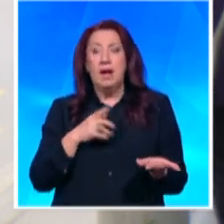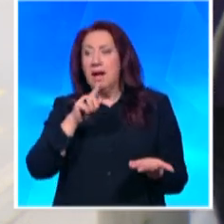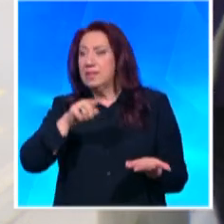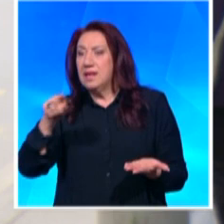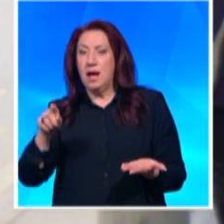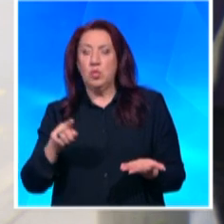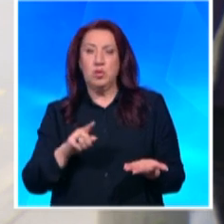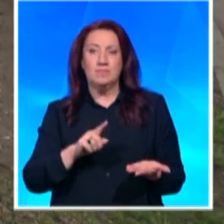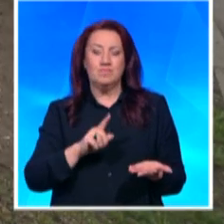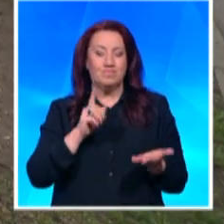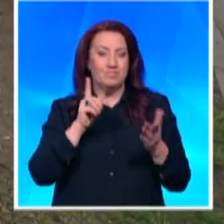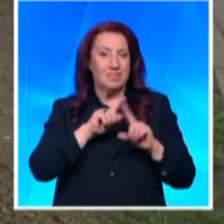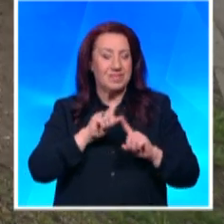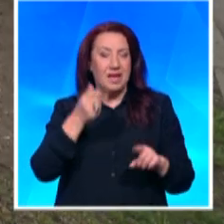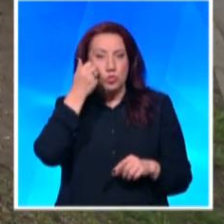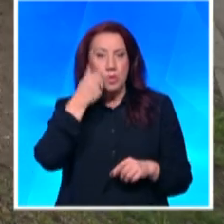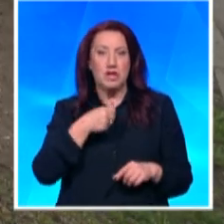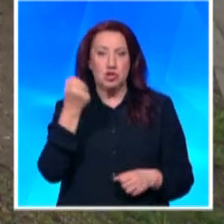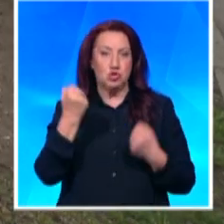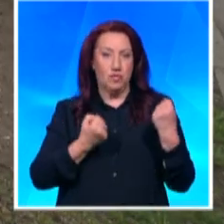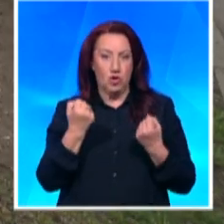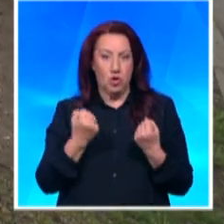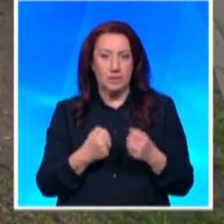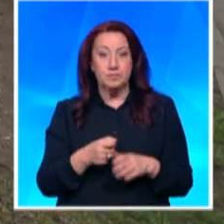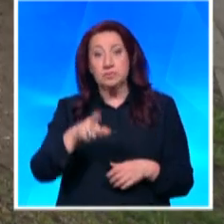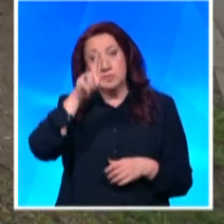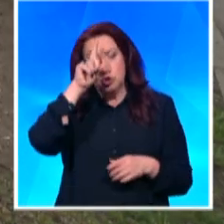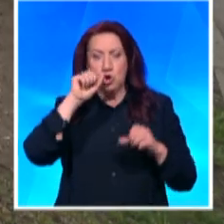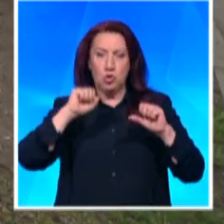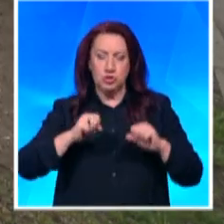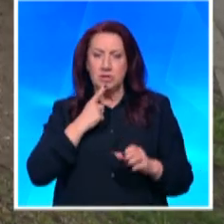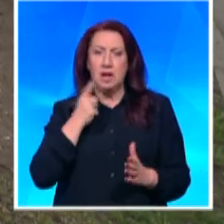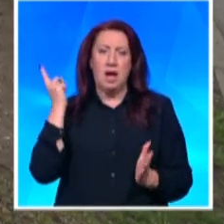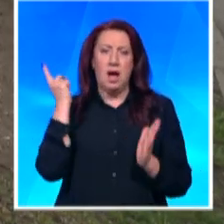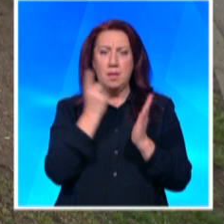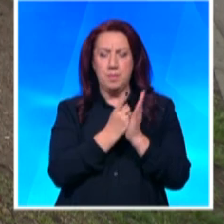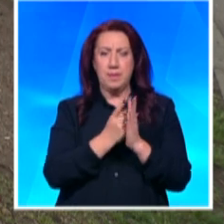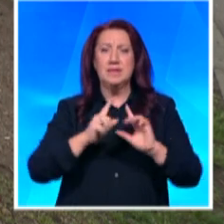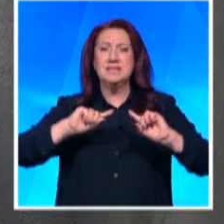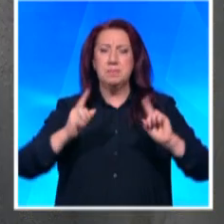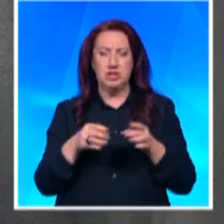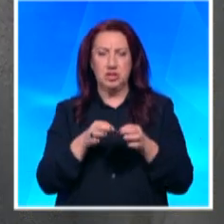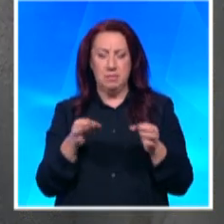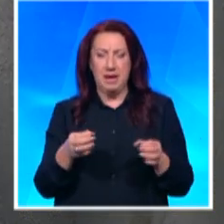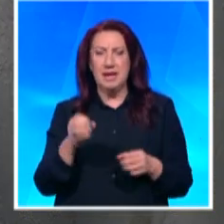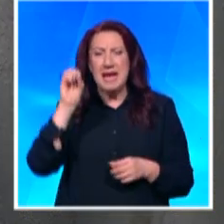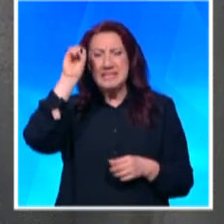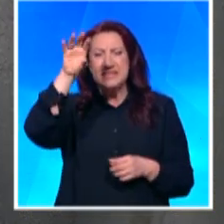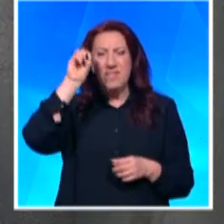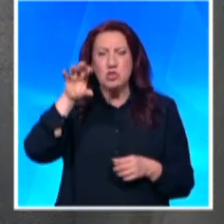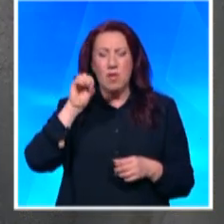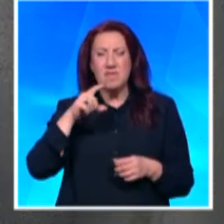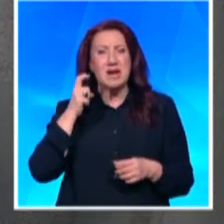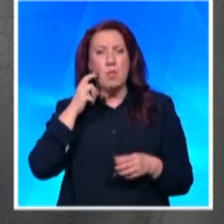ние трябва да намерим баланс. От Столичната община вече разпоредиха спешни мерки. Светофарите по булеварда ще работят денонощно.